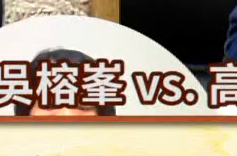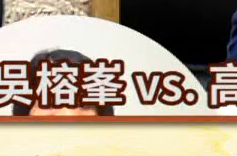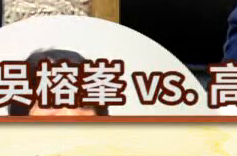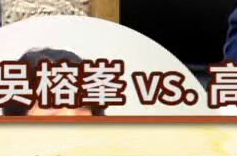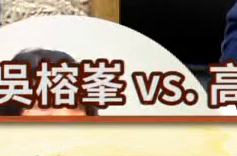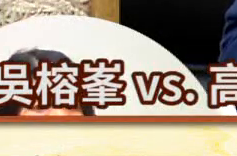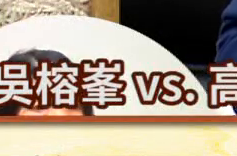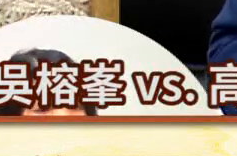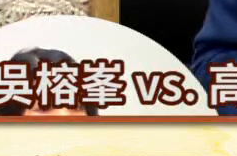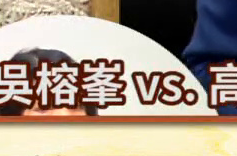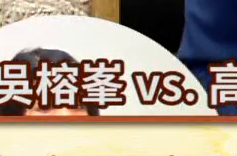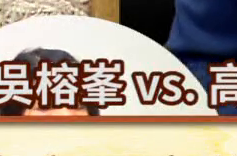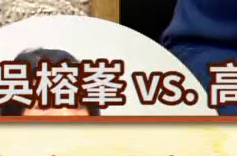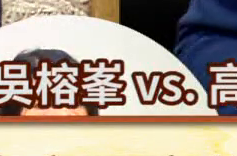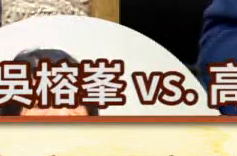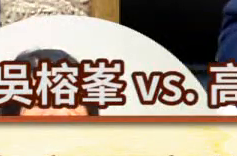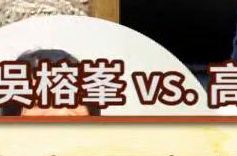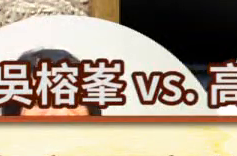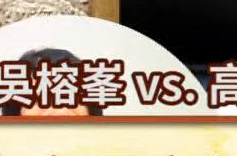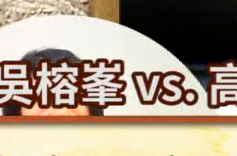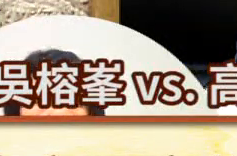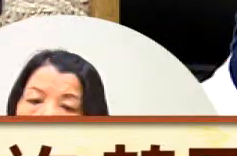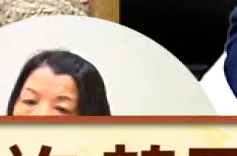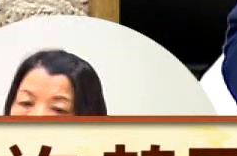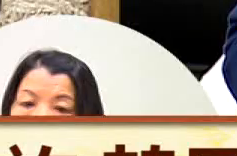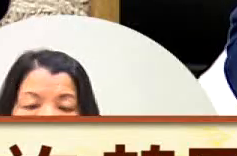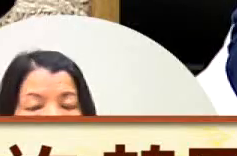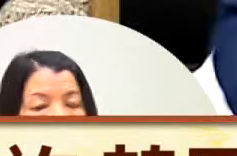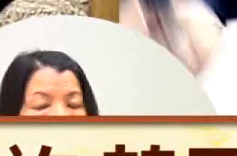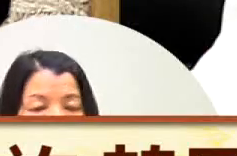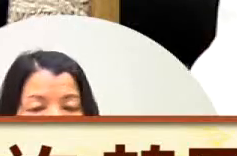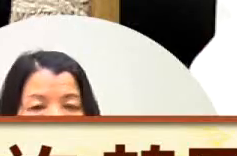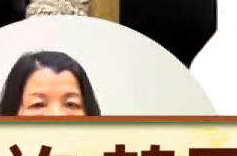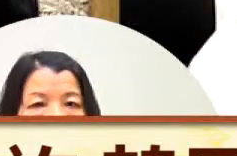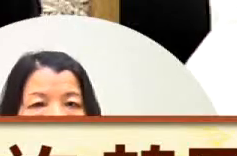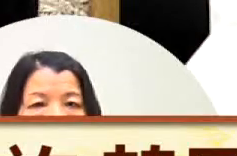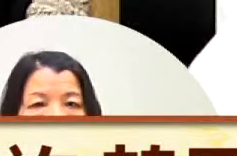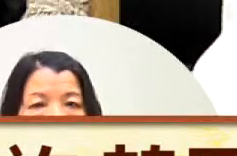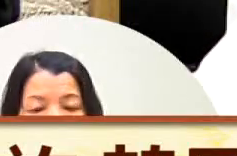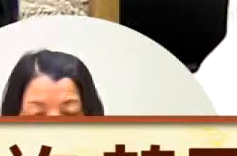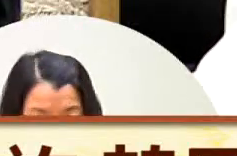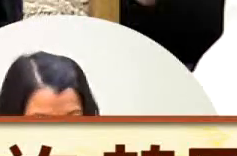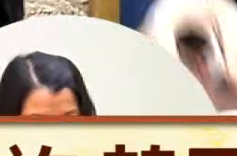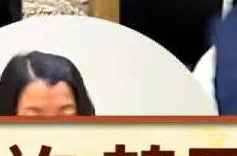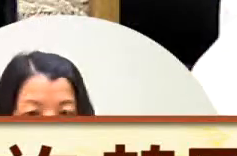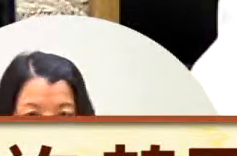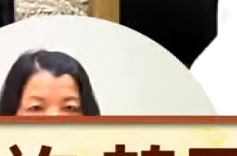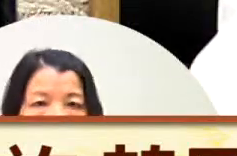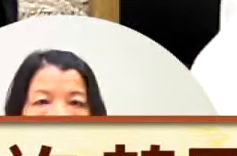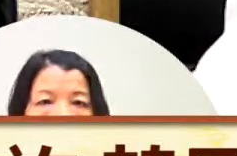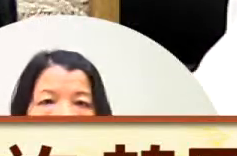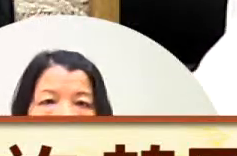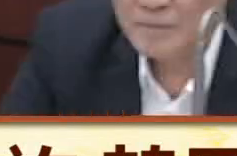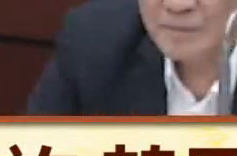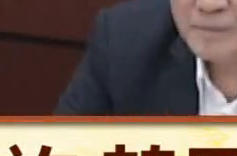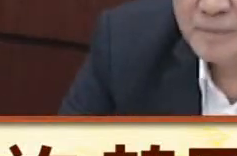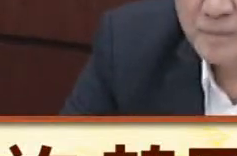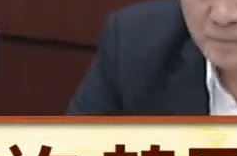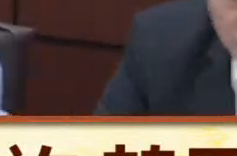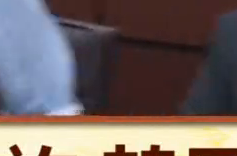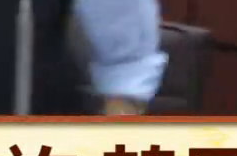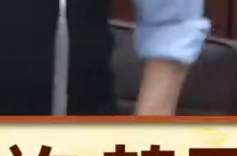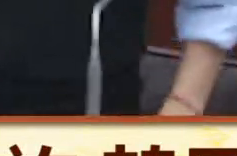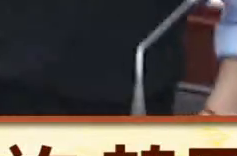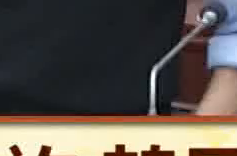讲没有迫切的需要， 我们 跟他对价高调高待啊。 陈志忠质询的最后，上好高雄市长不要死，并且讲韩国瑜不是